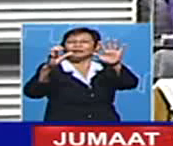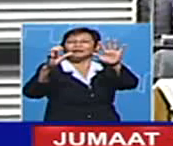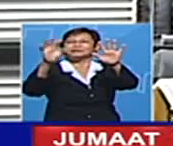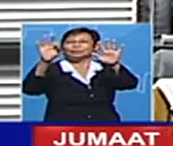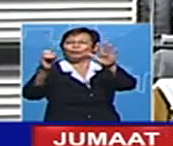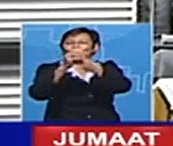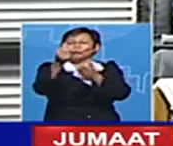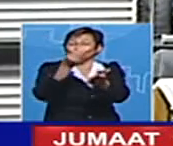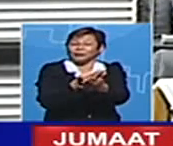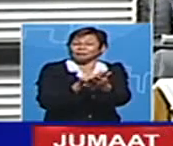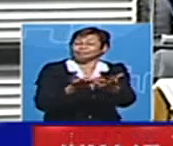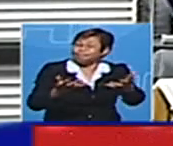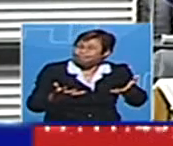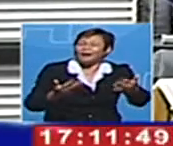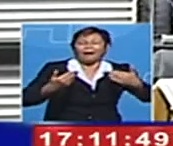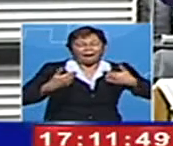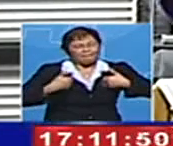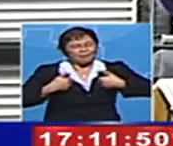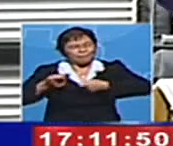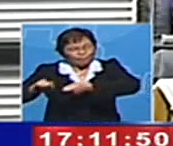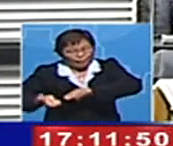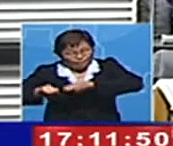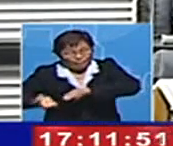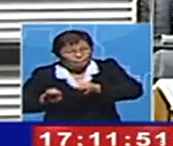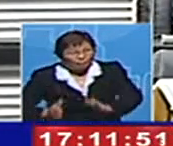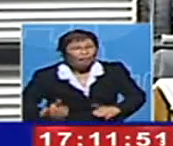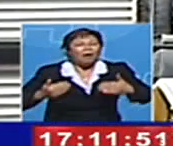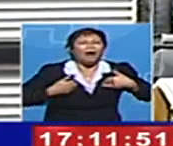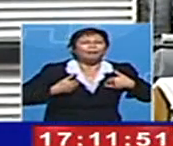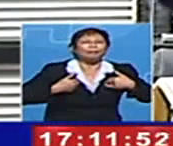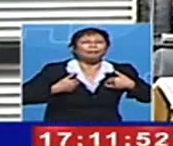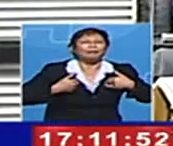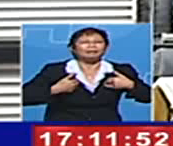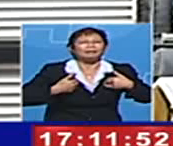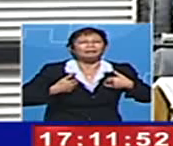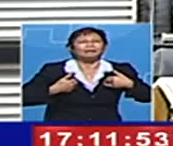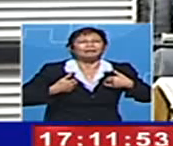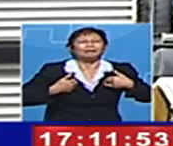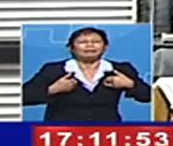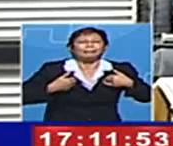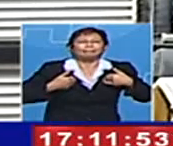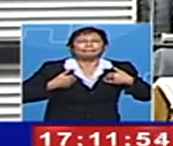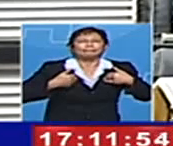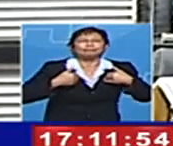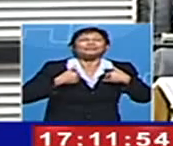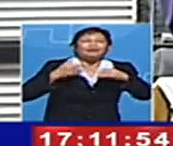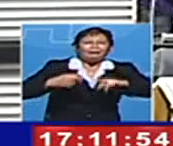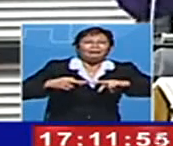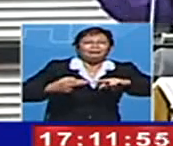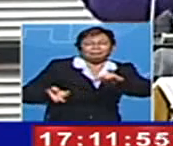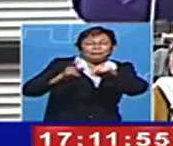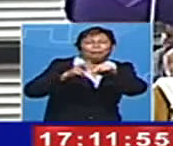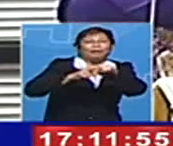5760 bukan itu saja petani tersebut juga akan menerim penambahan menerusi peningkatan